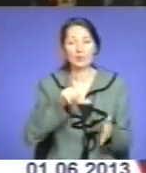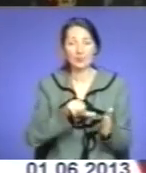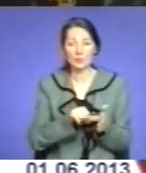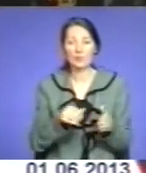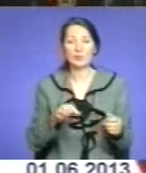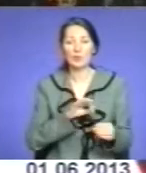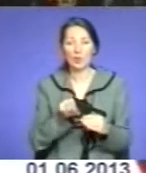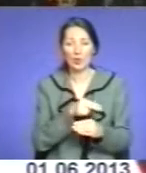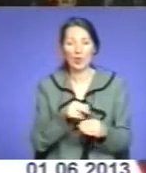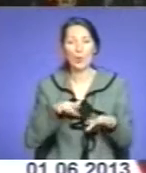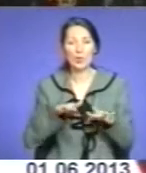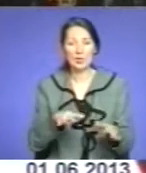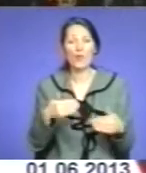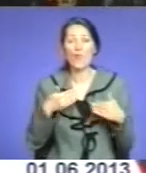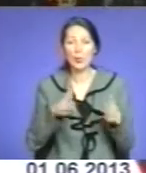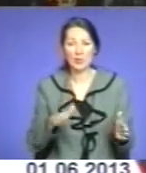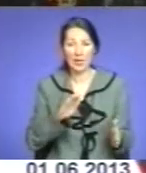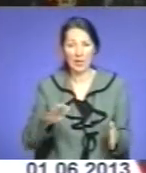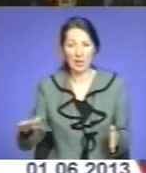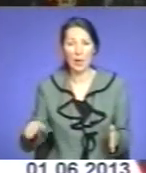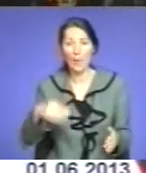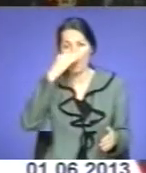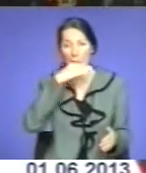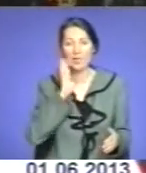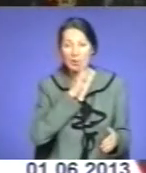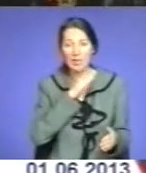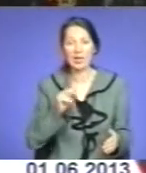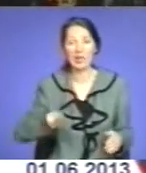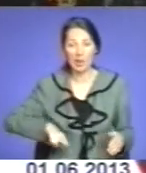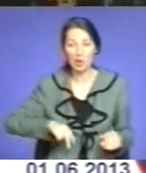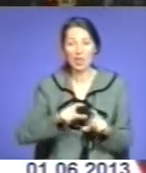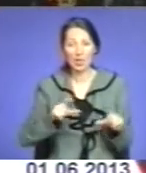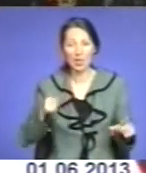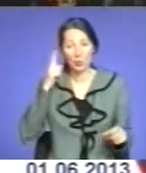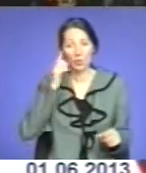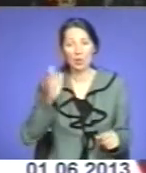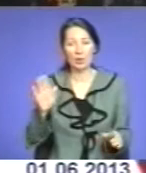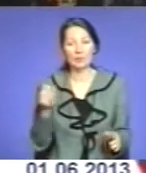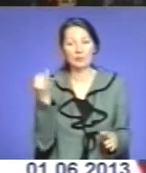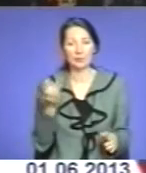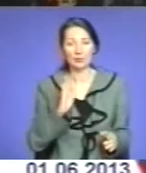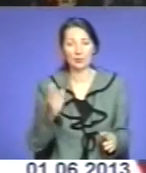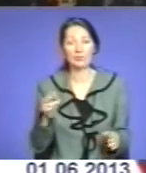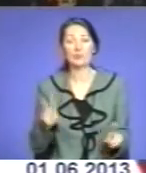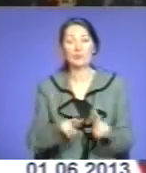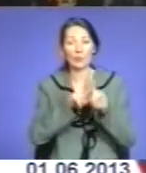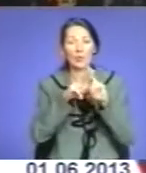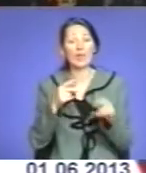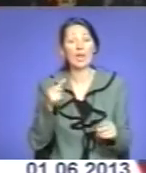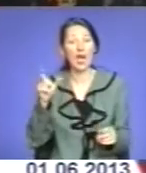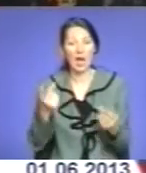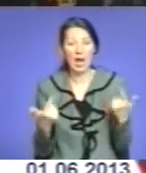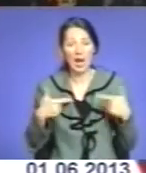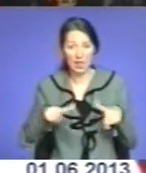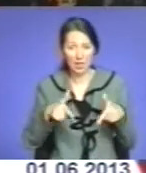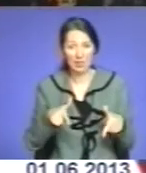випускники, і батьки, і директори шкіл. Я думаю, що це буде цікаво. Ну, як завжди, буде зірковий гість. О 19:00 буде